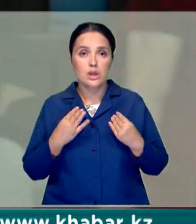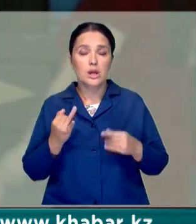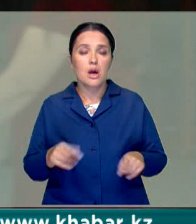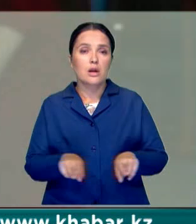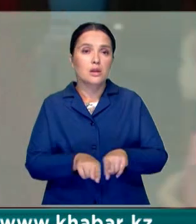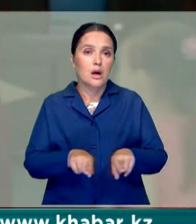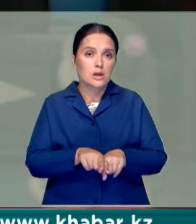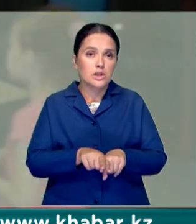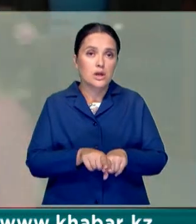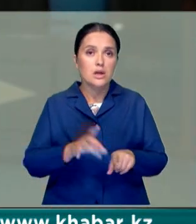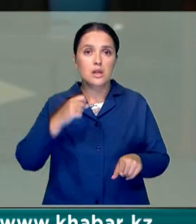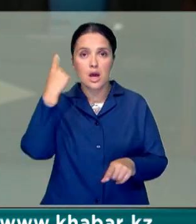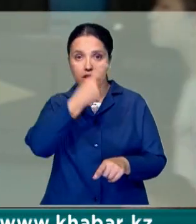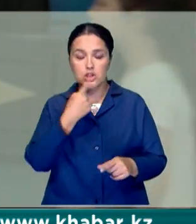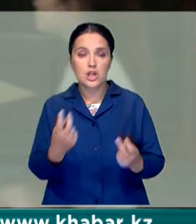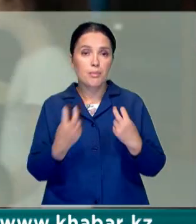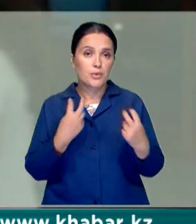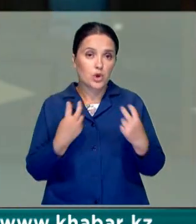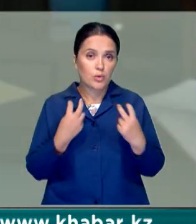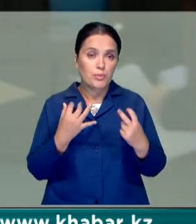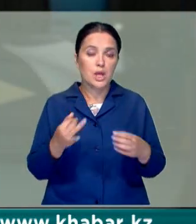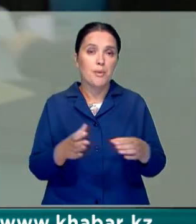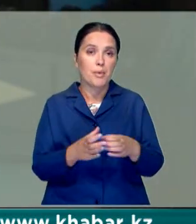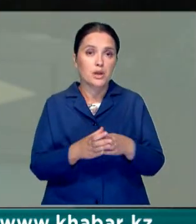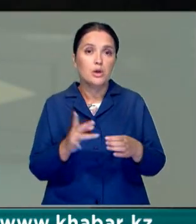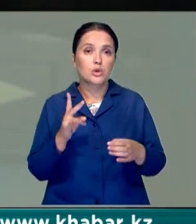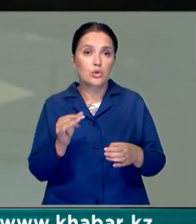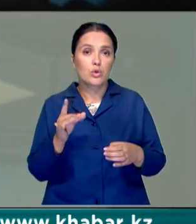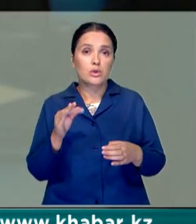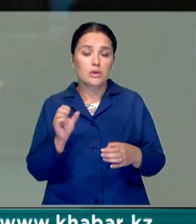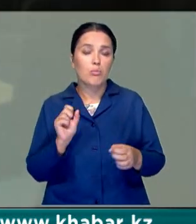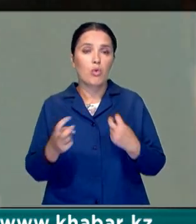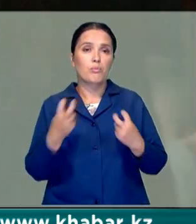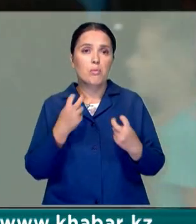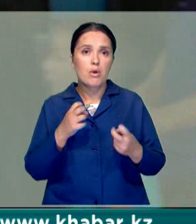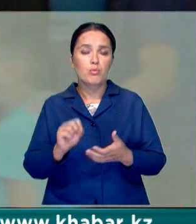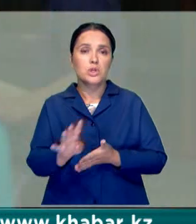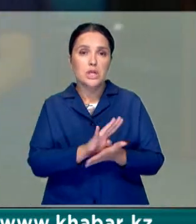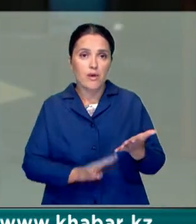на личных приемах и на приемах партии Нур Отан